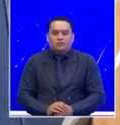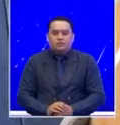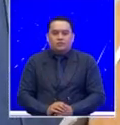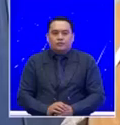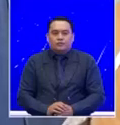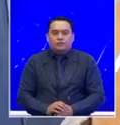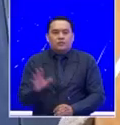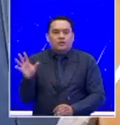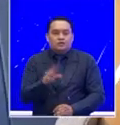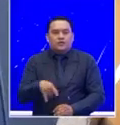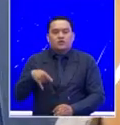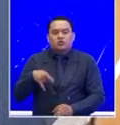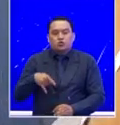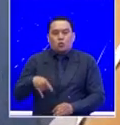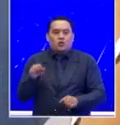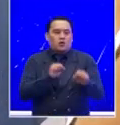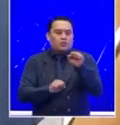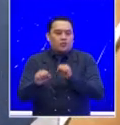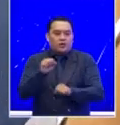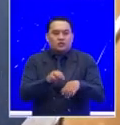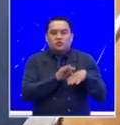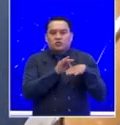все продезинфицировали, доставили по